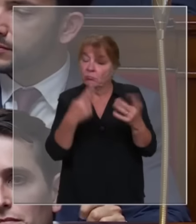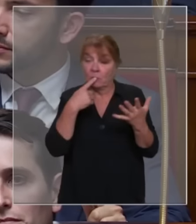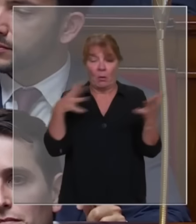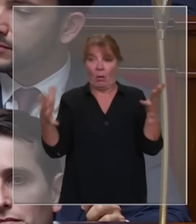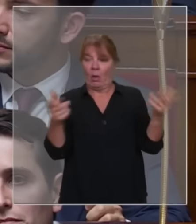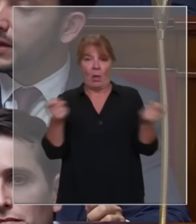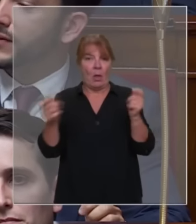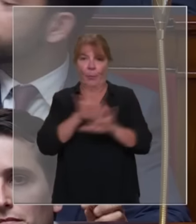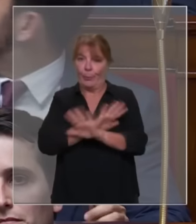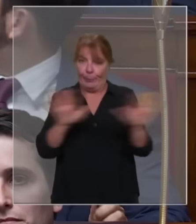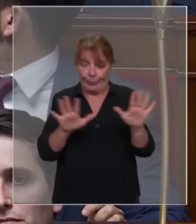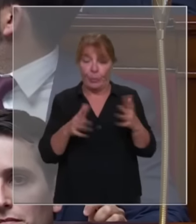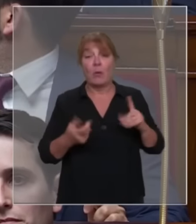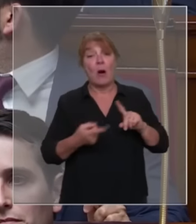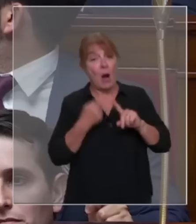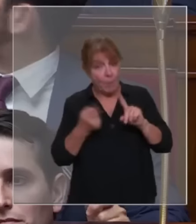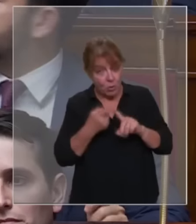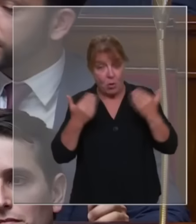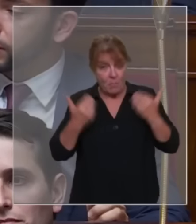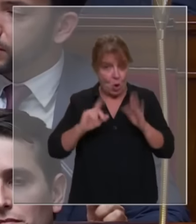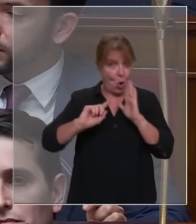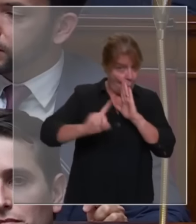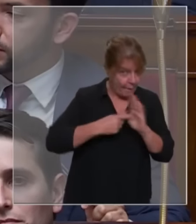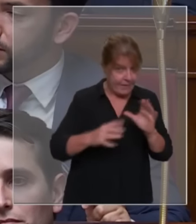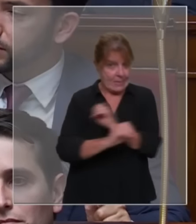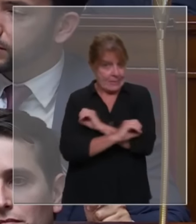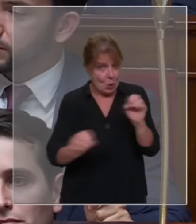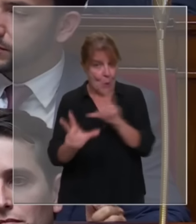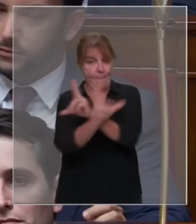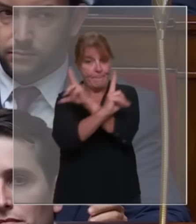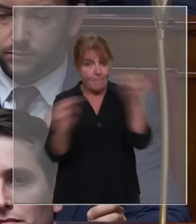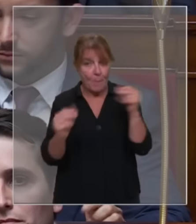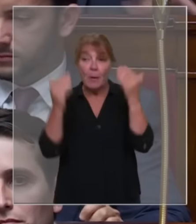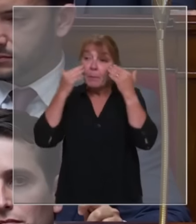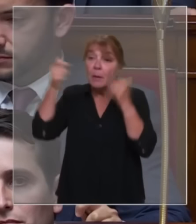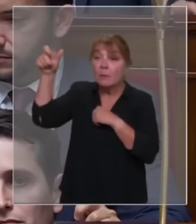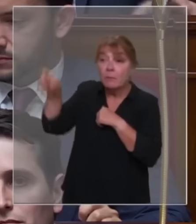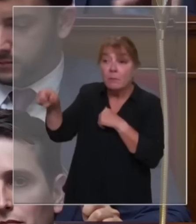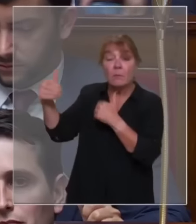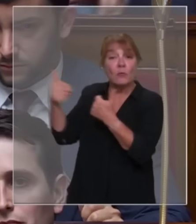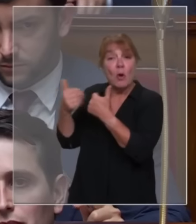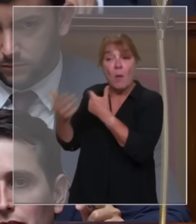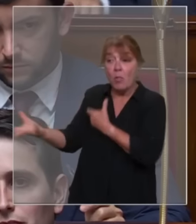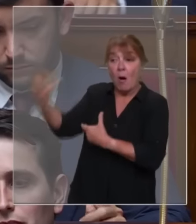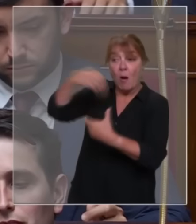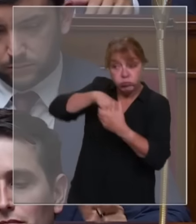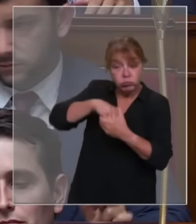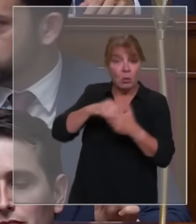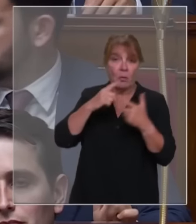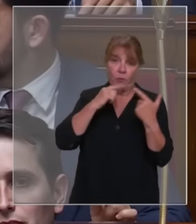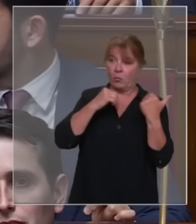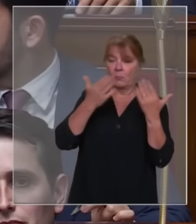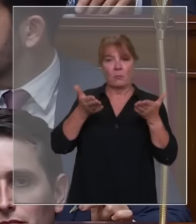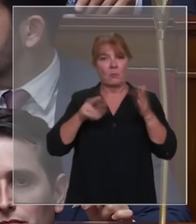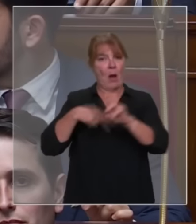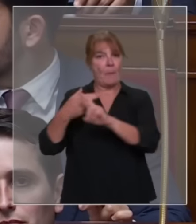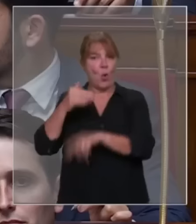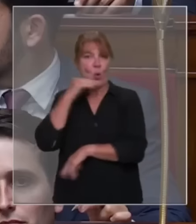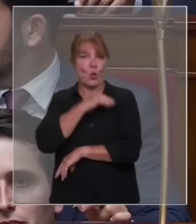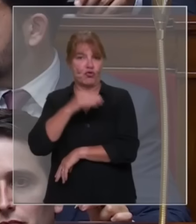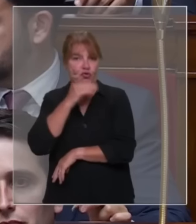plus efficace et en proximité des demandes d'asile pour que les demandeurs obtiennent rapidement une décision. Nous proposerons de faciliter